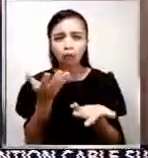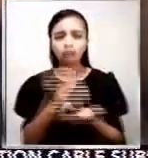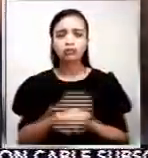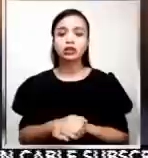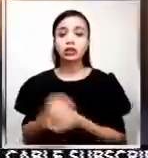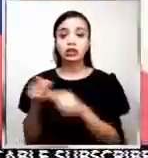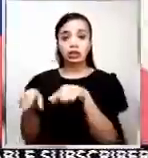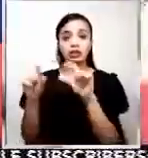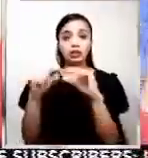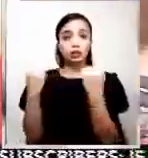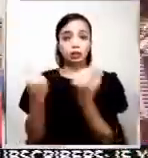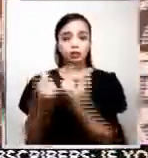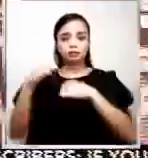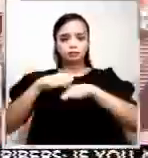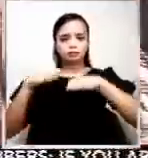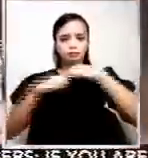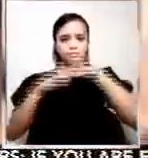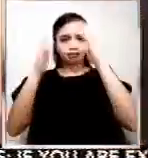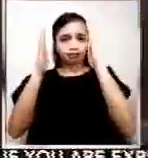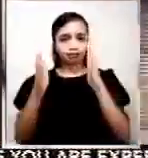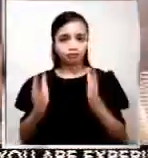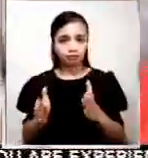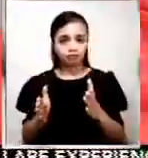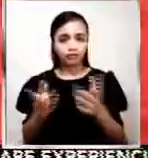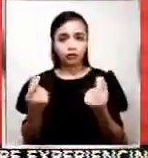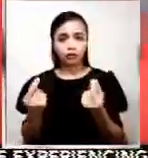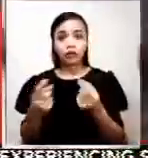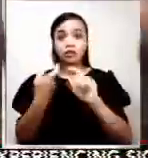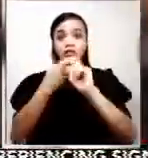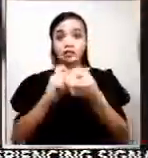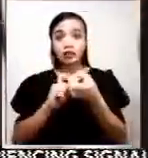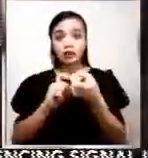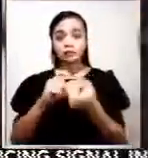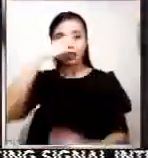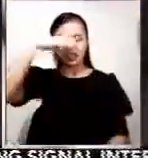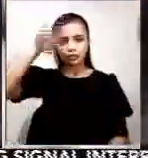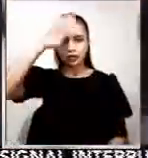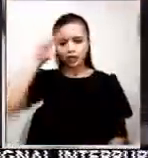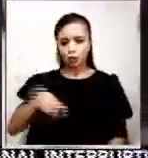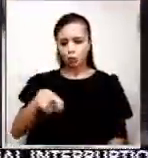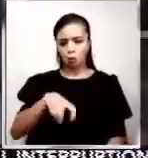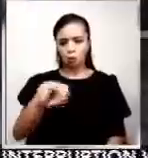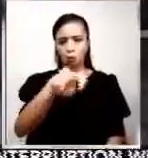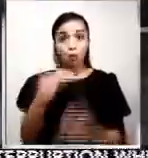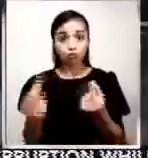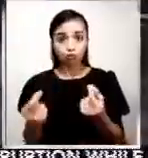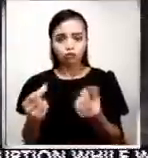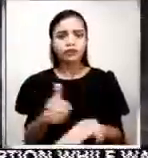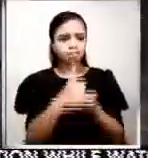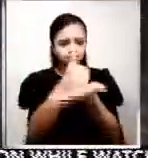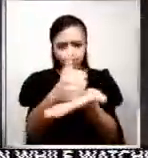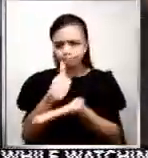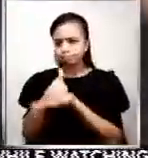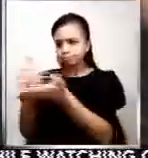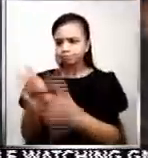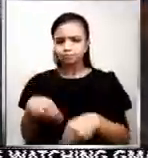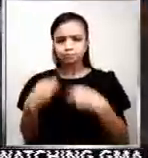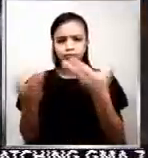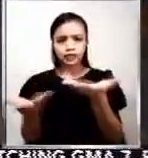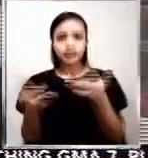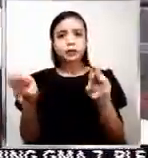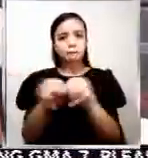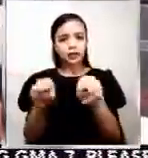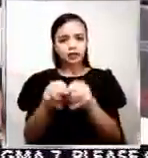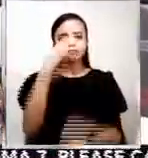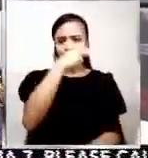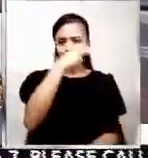Bernard Dimaano dumayo pa mula Dasmariñas, Cavite para mamahagi ng tulong sa mga taga Marikina at Rodriguez Rizal. Talagang